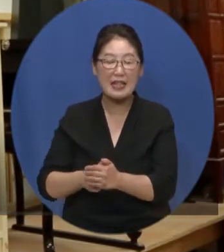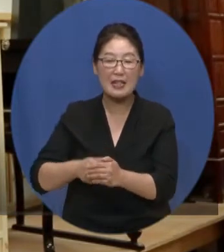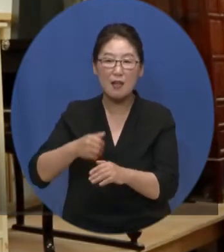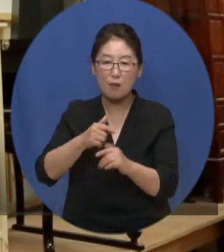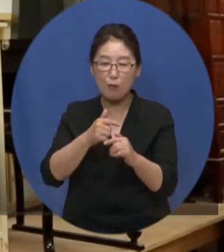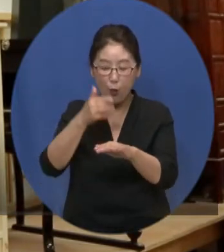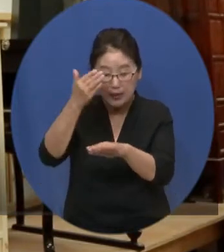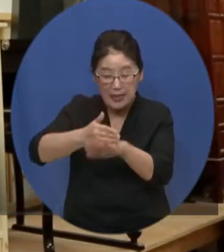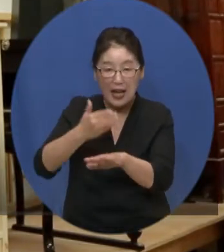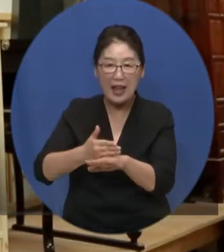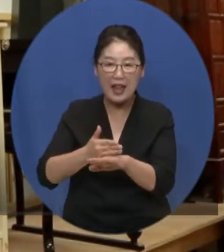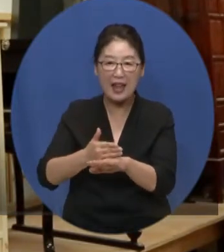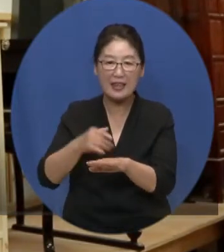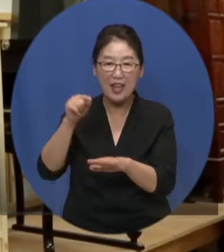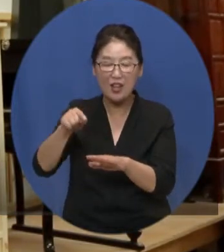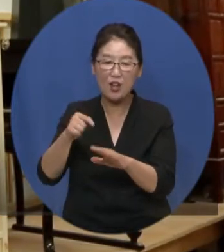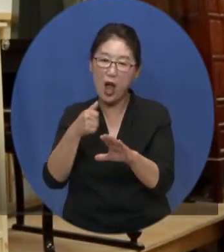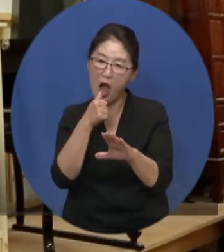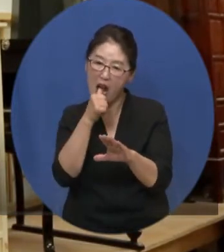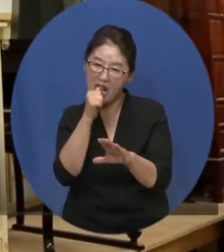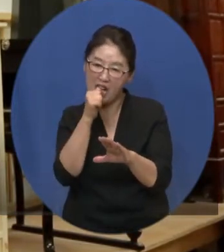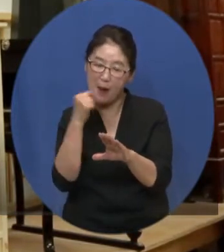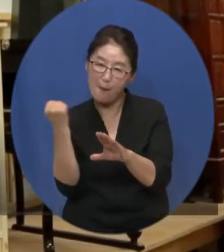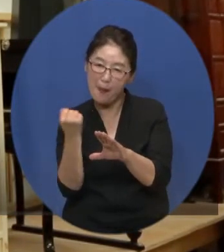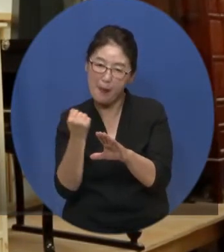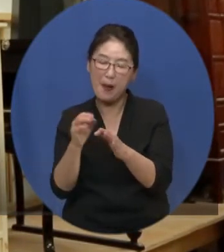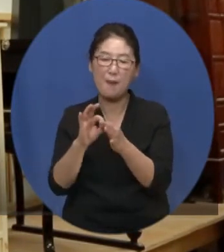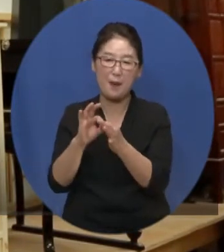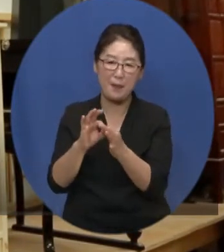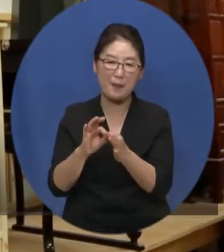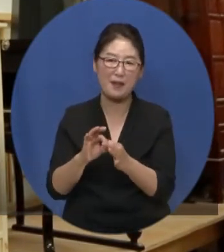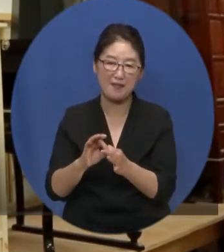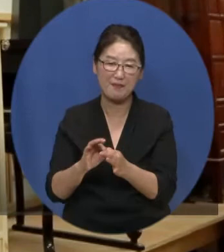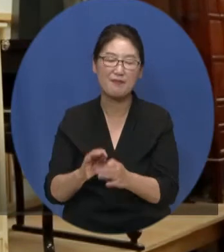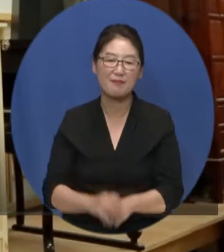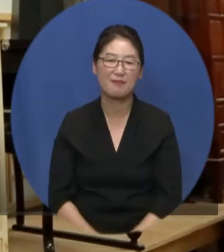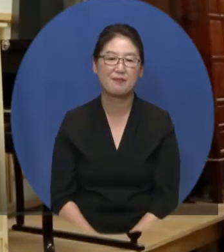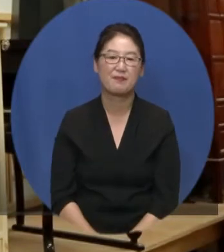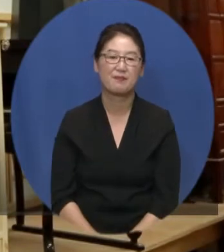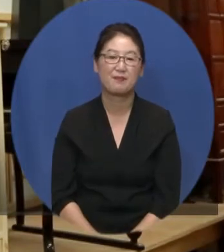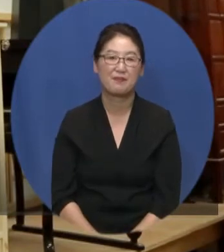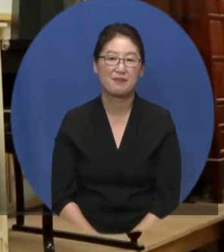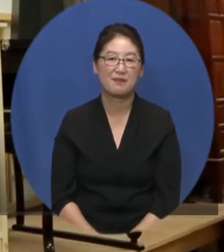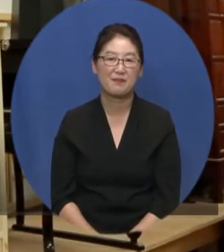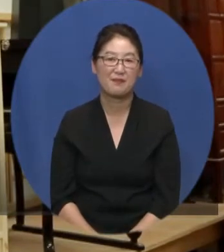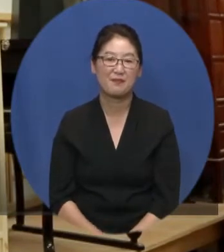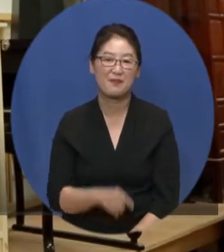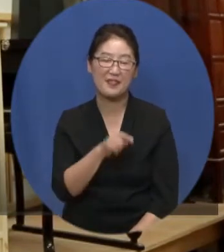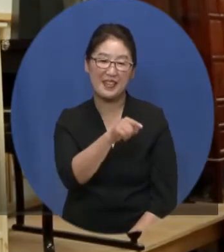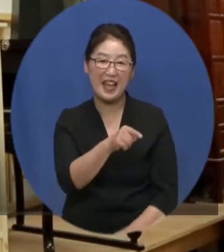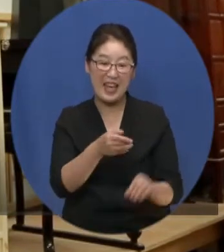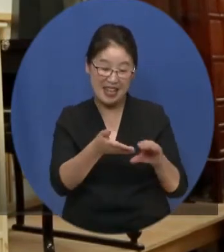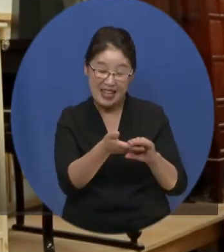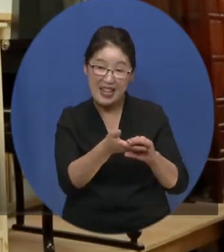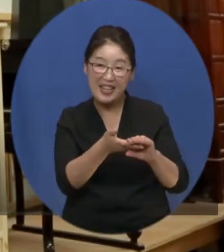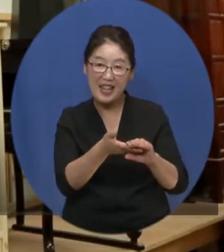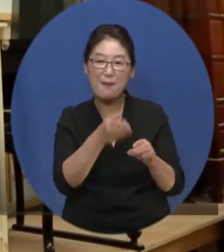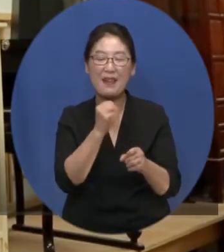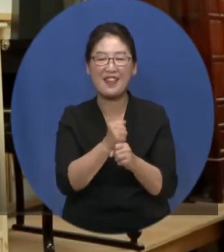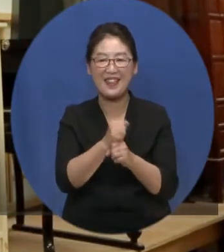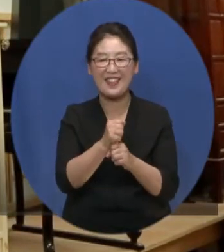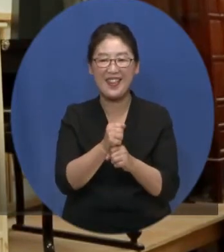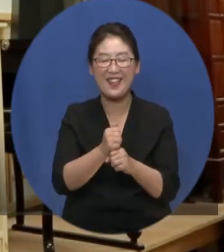이렇게 비스 마침 되더라구요 그게 다른 거죠 재미는 요기서 재밌죠